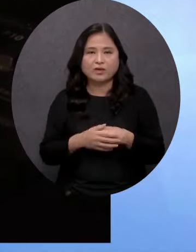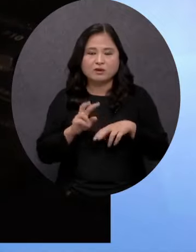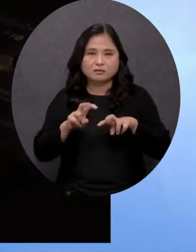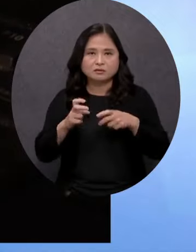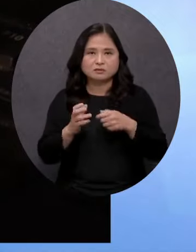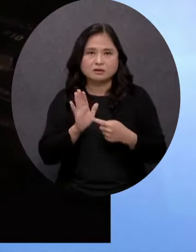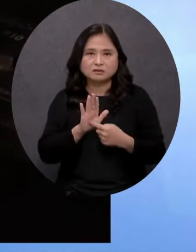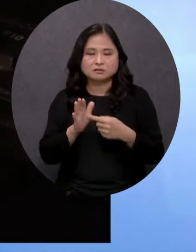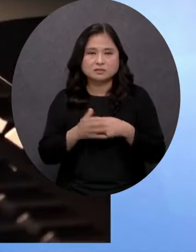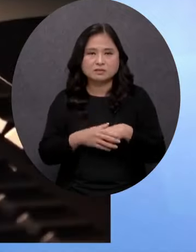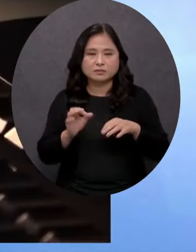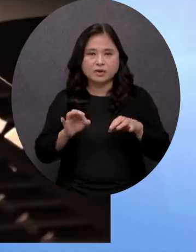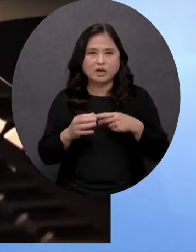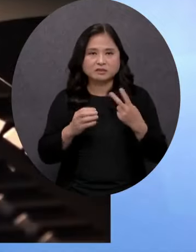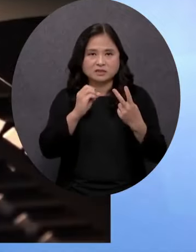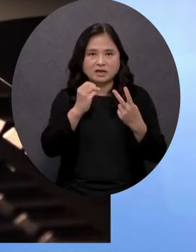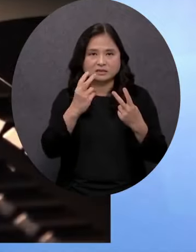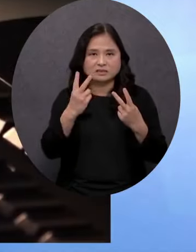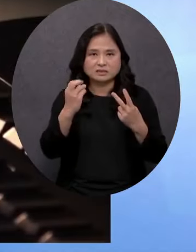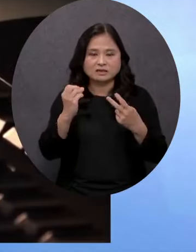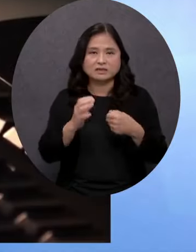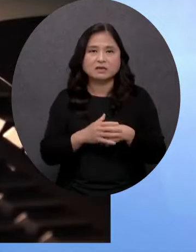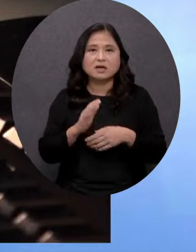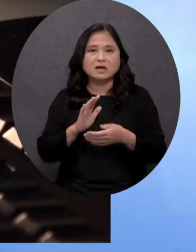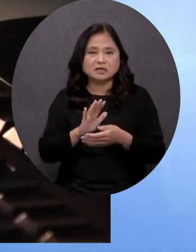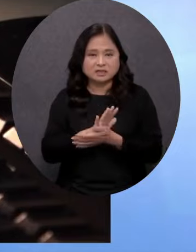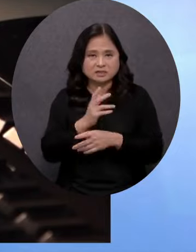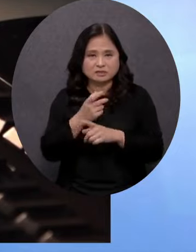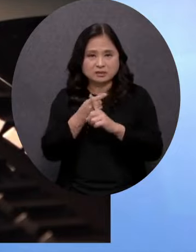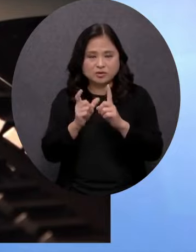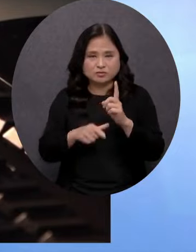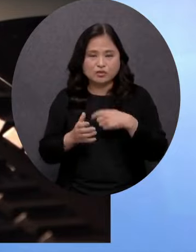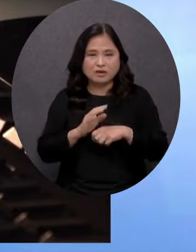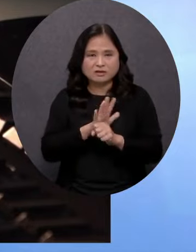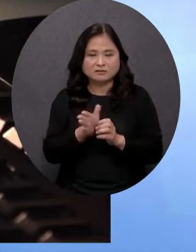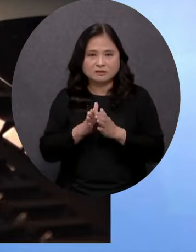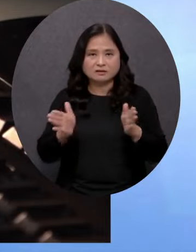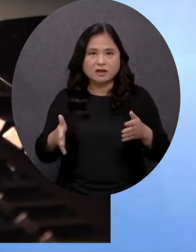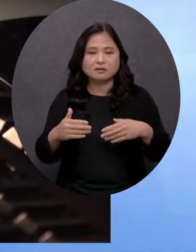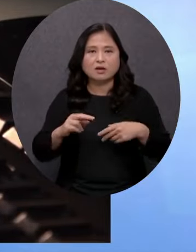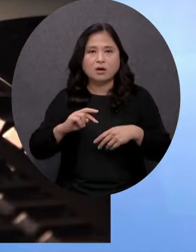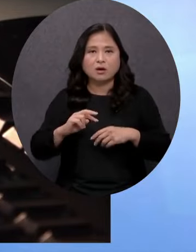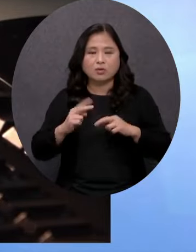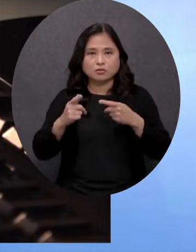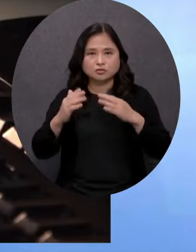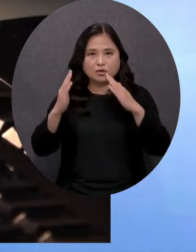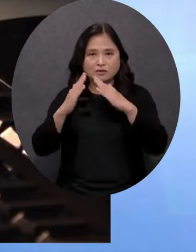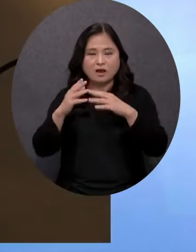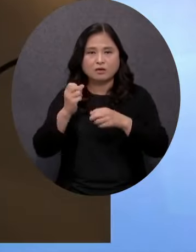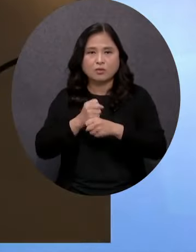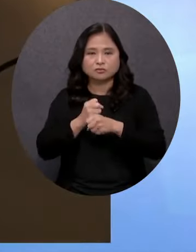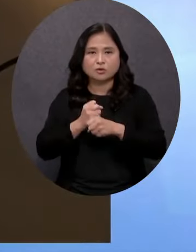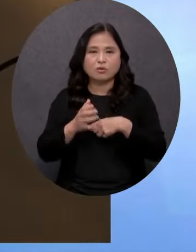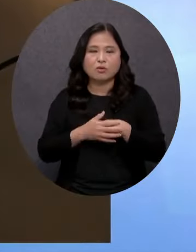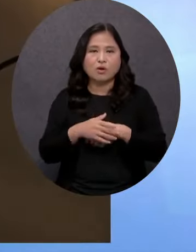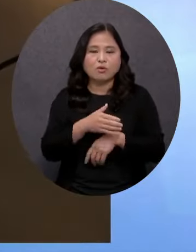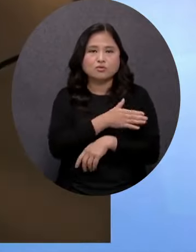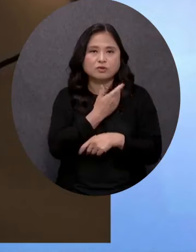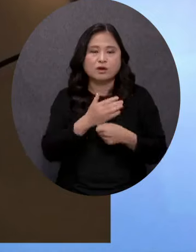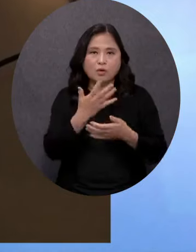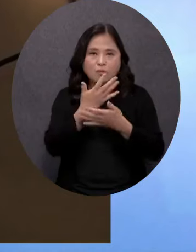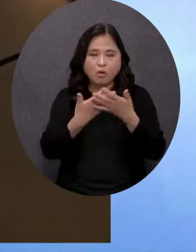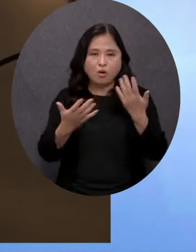消委会在2020年11月，即是疫情期间，实施在家工作安排。员工透过虚拟私有网